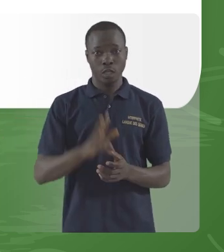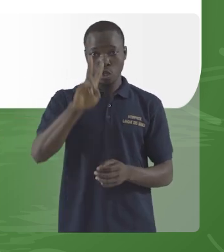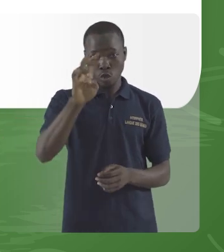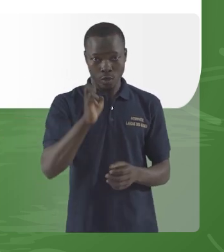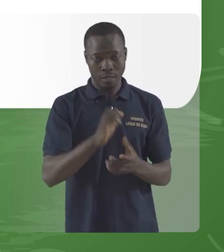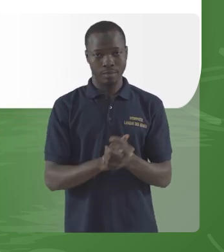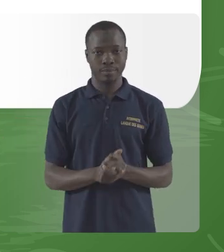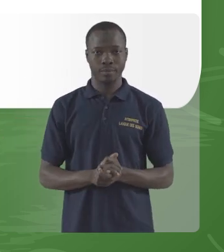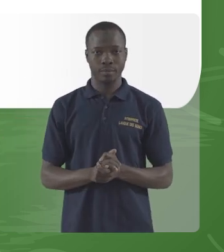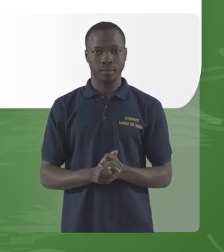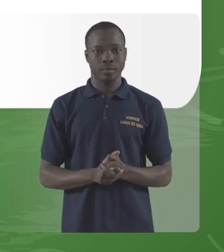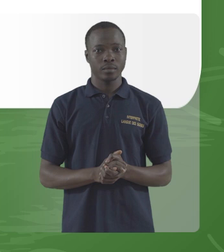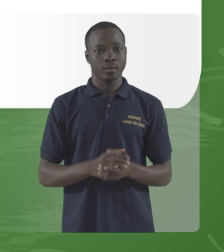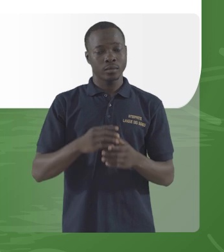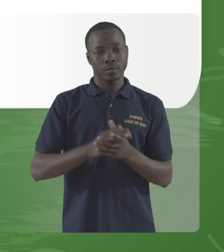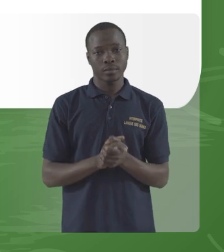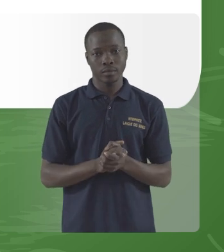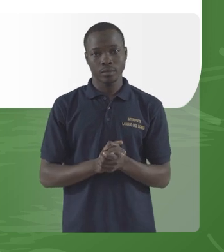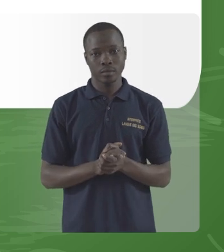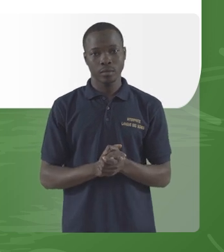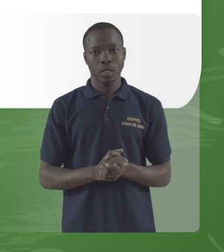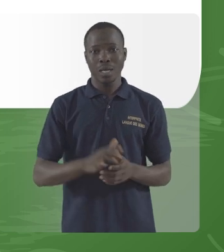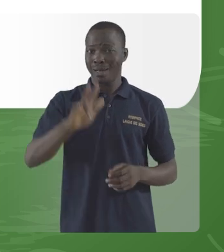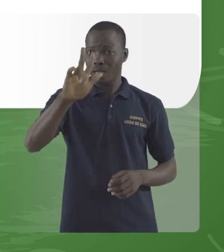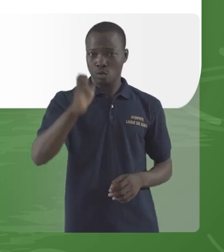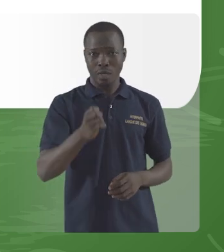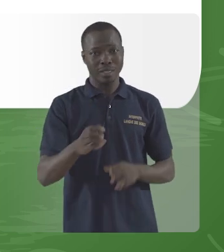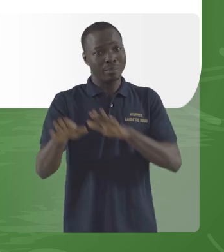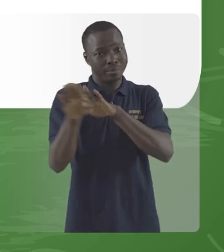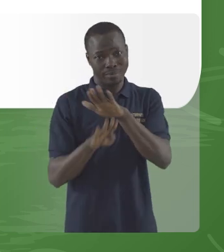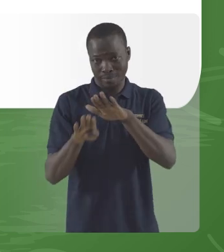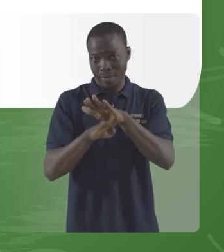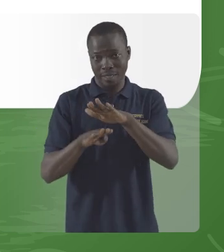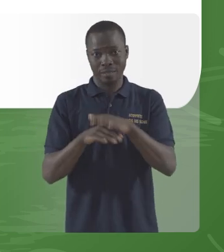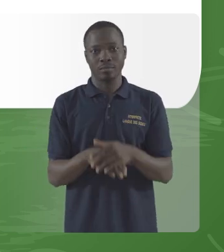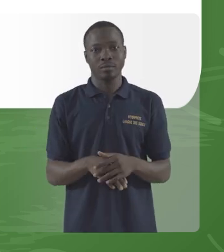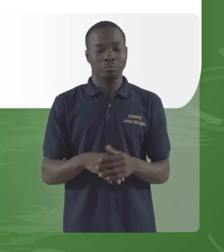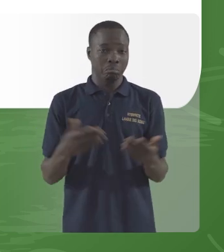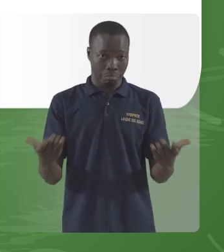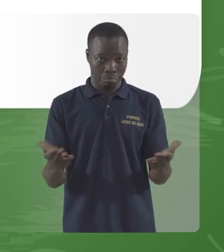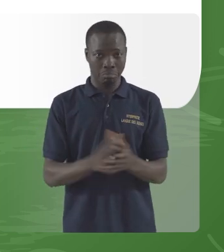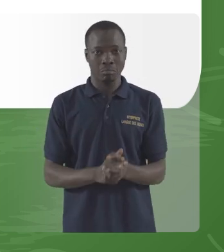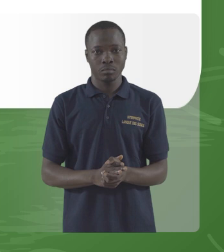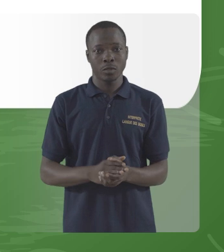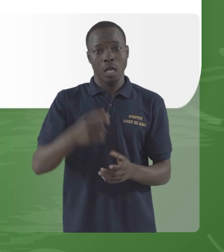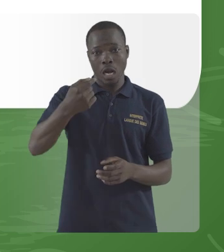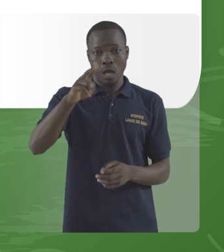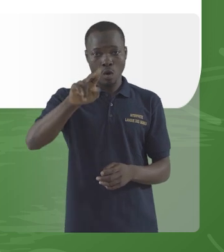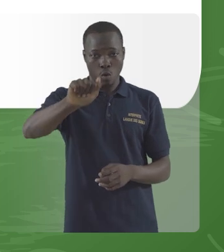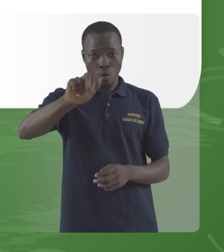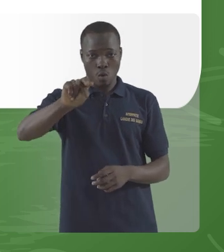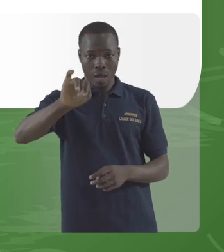Deuxième élément, la troisième base, c'est-à-dire la guanine,